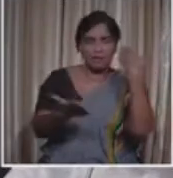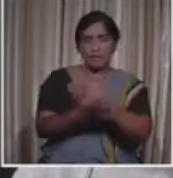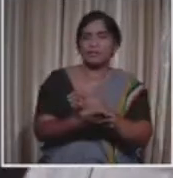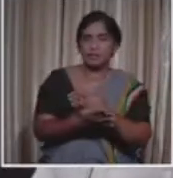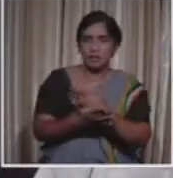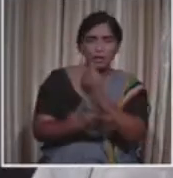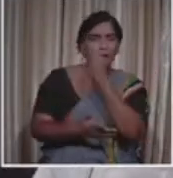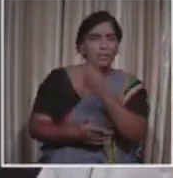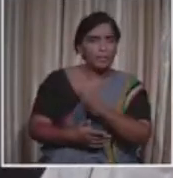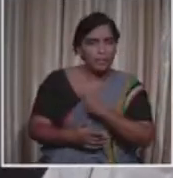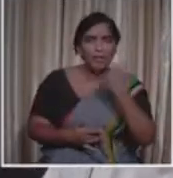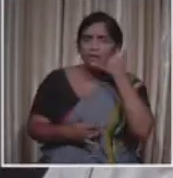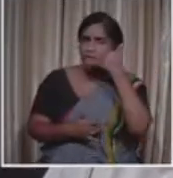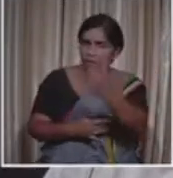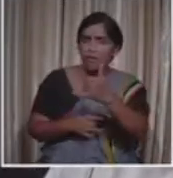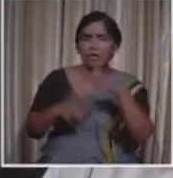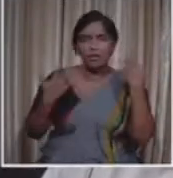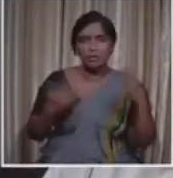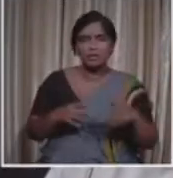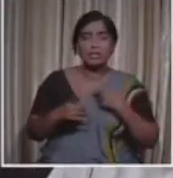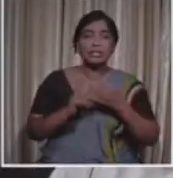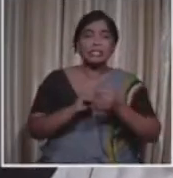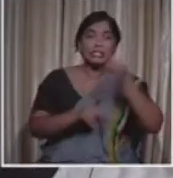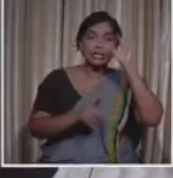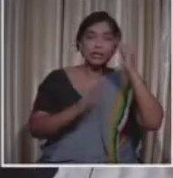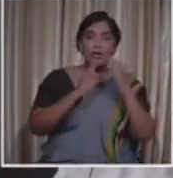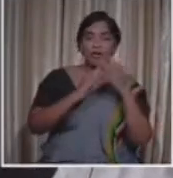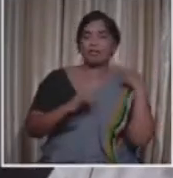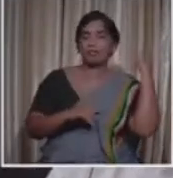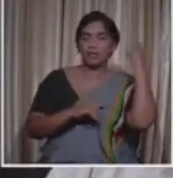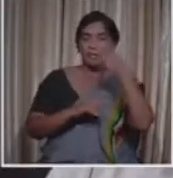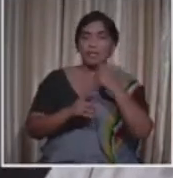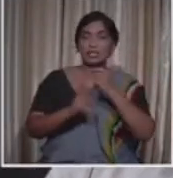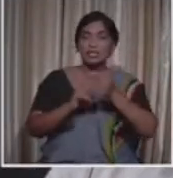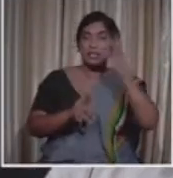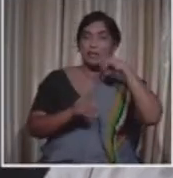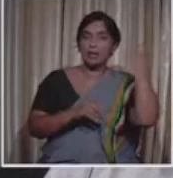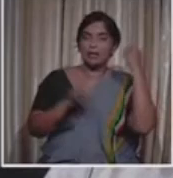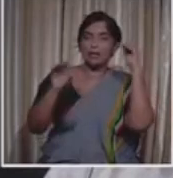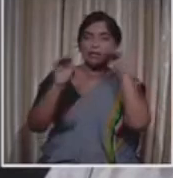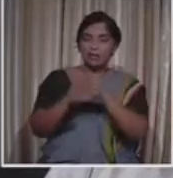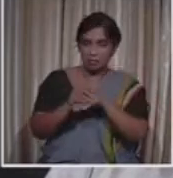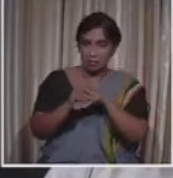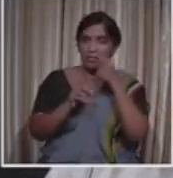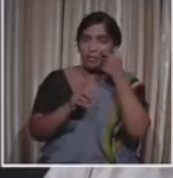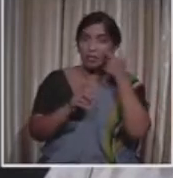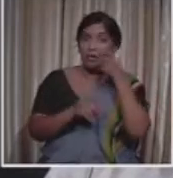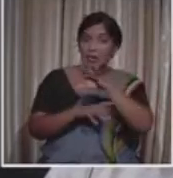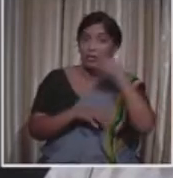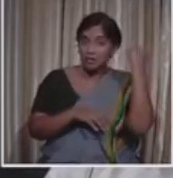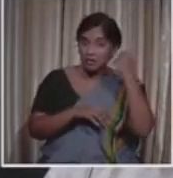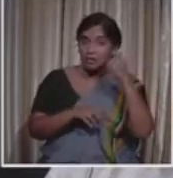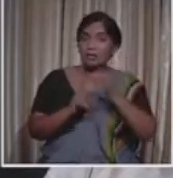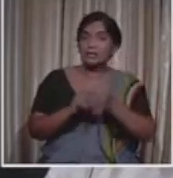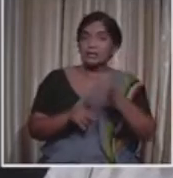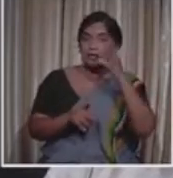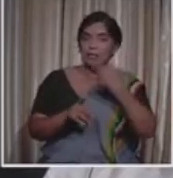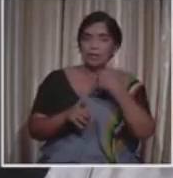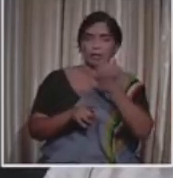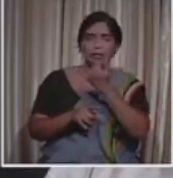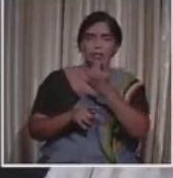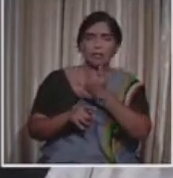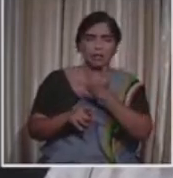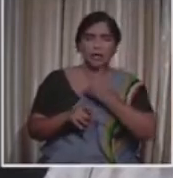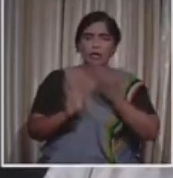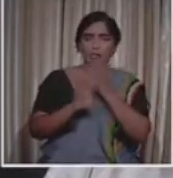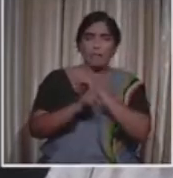කියලා. ඒ ටෙලිෆෝන් කෝල් එක දීලා මම ජනාධිපති මන්දිරයට ගියා ජනාධිපතිතුමාගේ රැස්වීමකට. ඒ රැස්වීමට යනකොට ඒ රැස්වීම ජනාධිපති මන්දිරයට මට කතා කරා